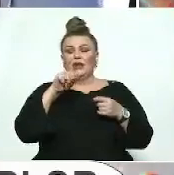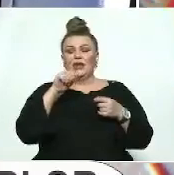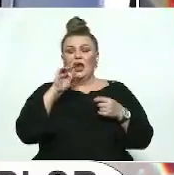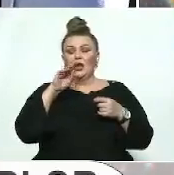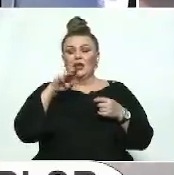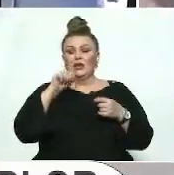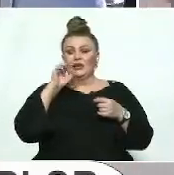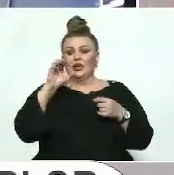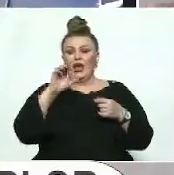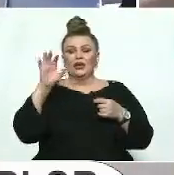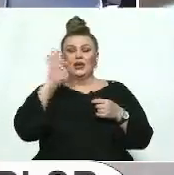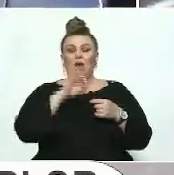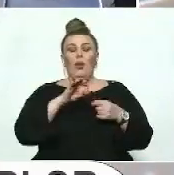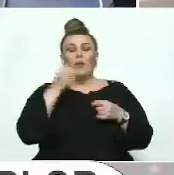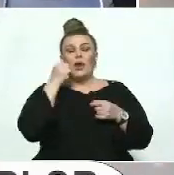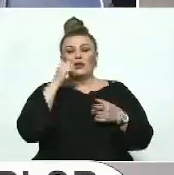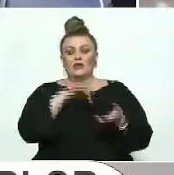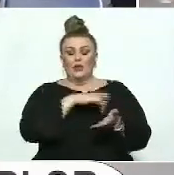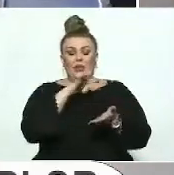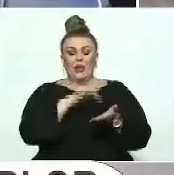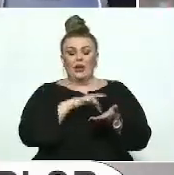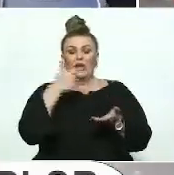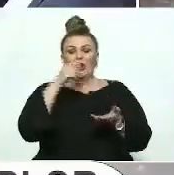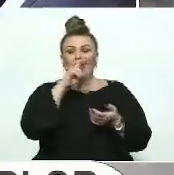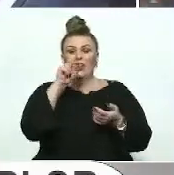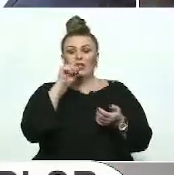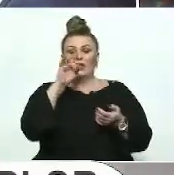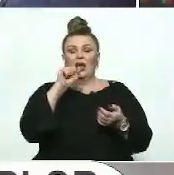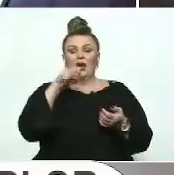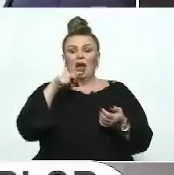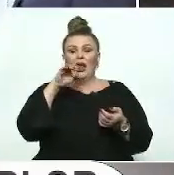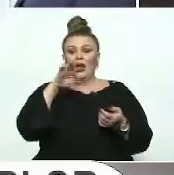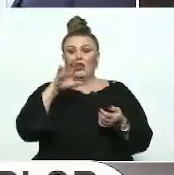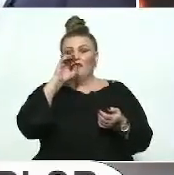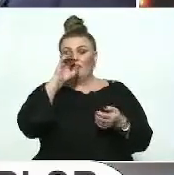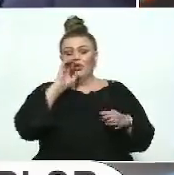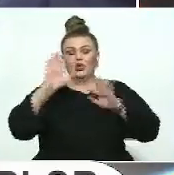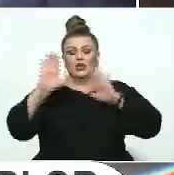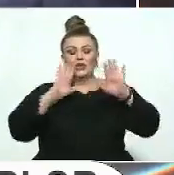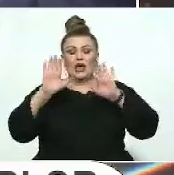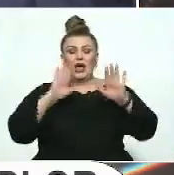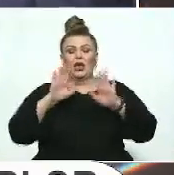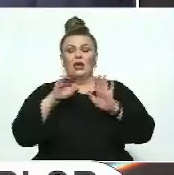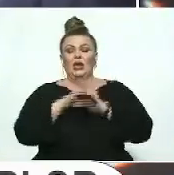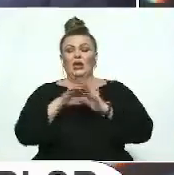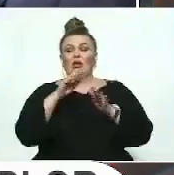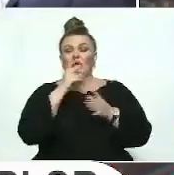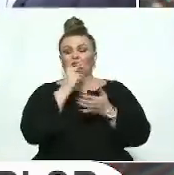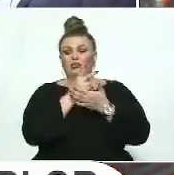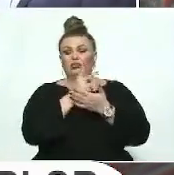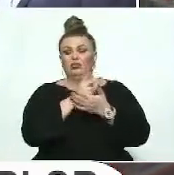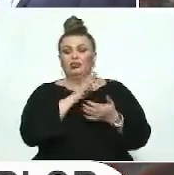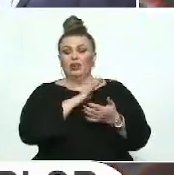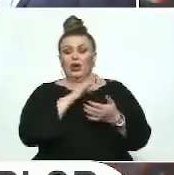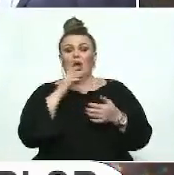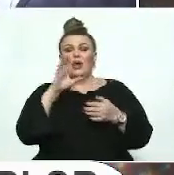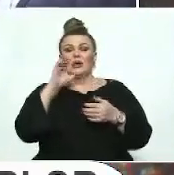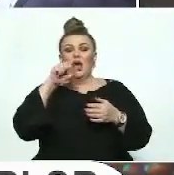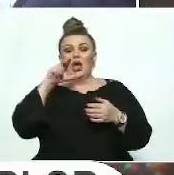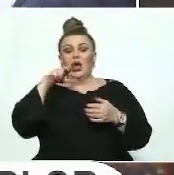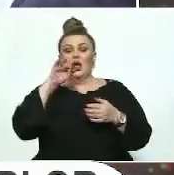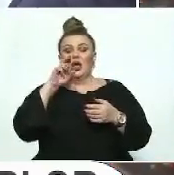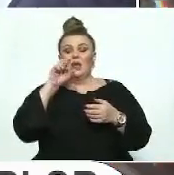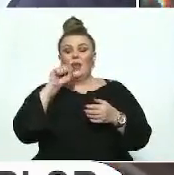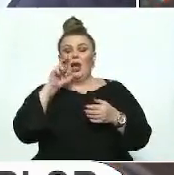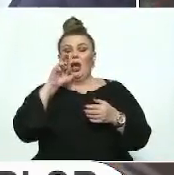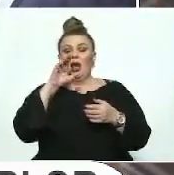havada Moskvanın mərkəzində Heydər Əliyevlə bağlı foto sərgi nümayiş edildi və qeyd edim ki, sahibə Qafarova həmin